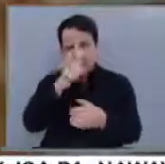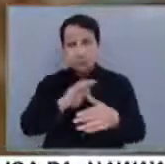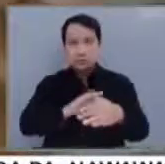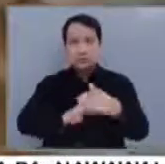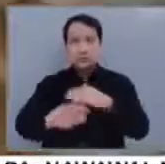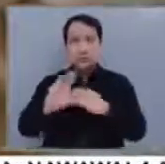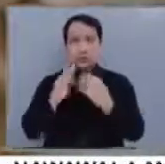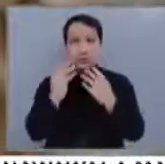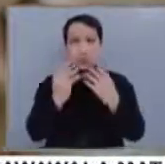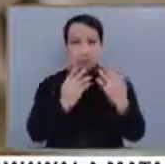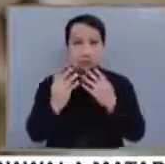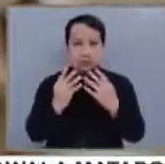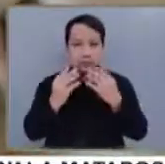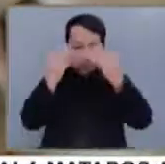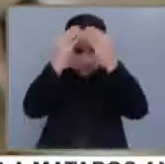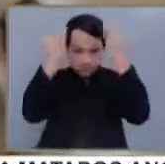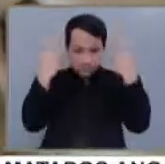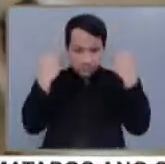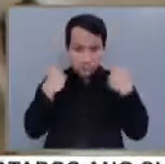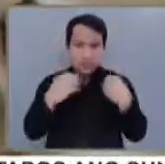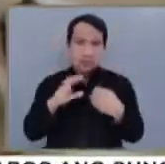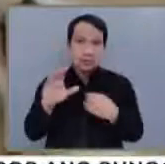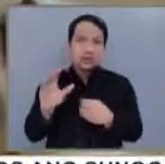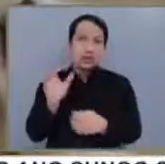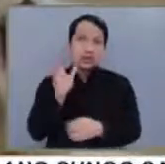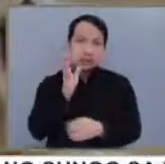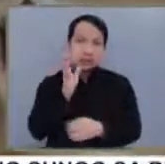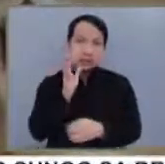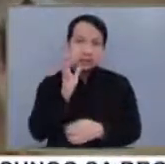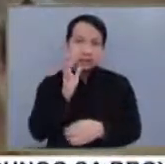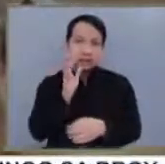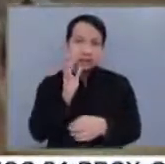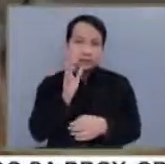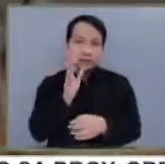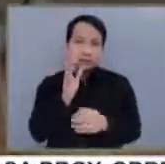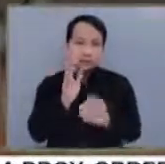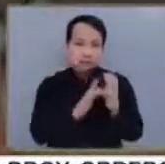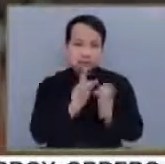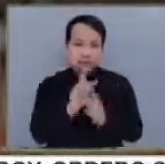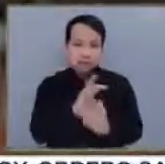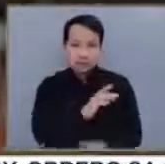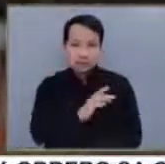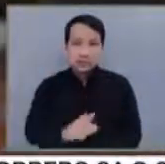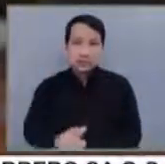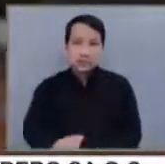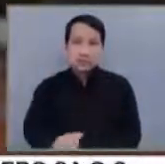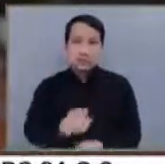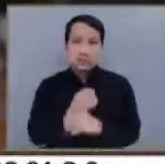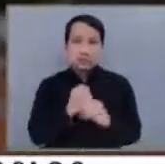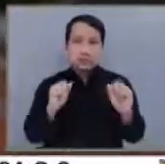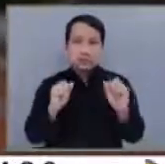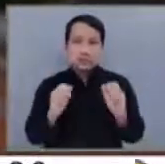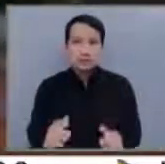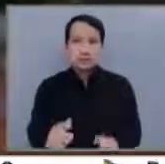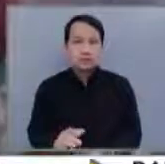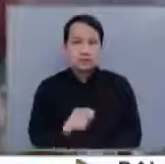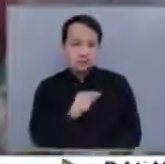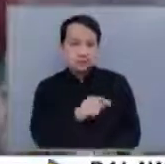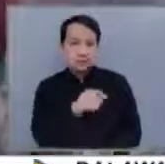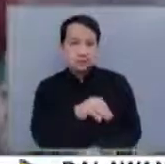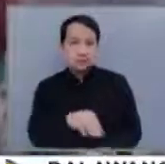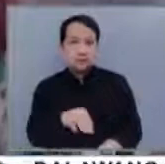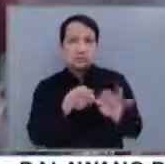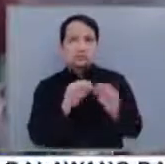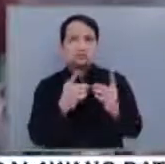Virgin Mary, ang ina ng ating tagapagligtas na si Jesucristo. Napakalaki ng ginampana ni Blessed Virgin Mary